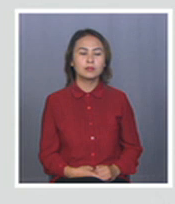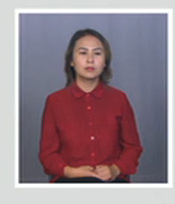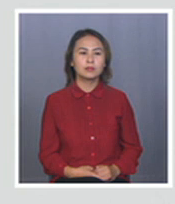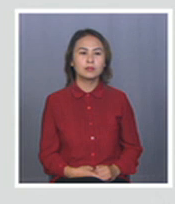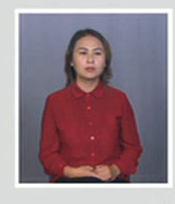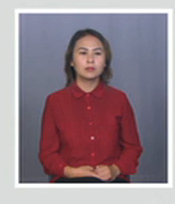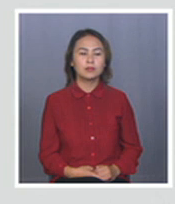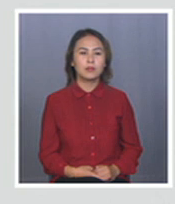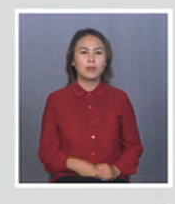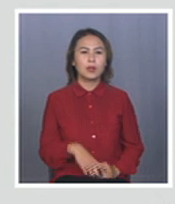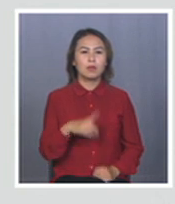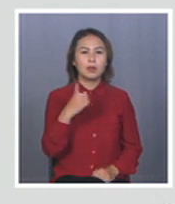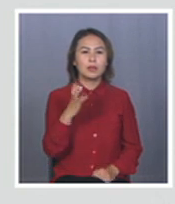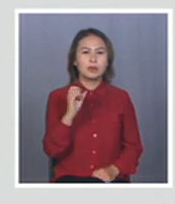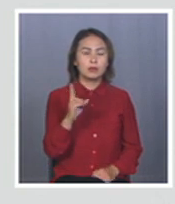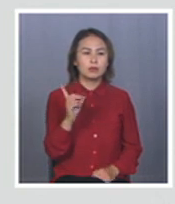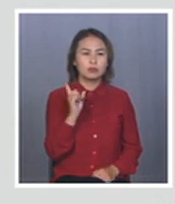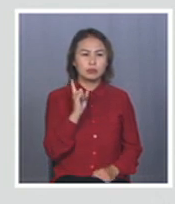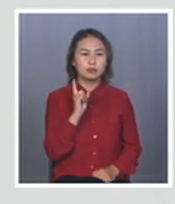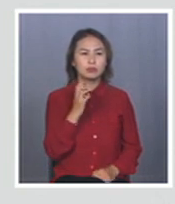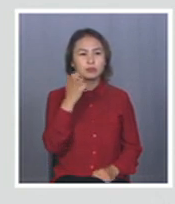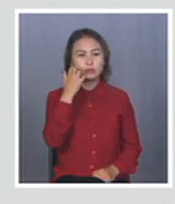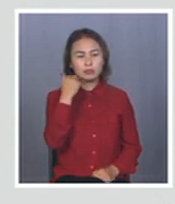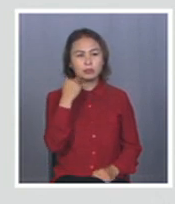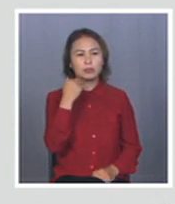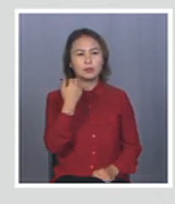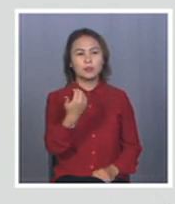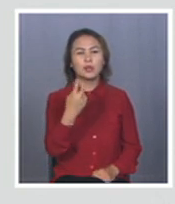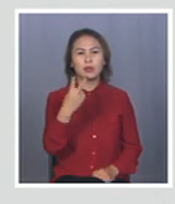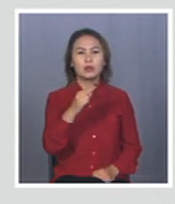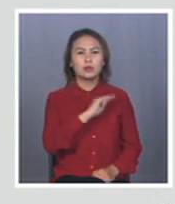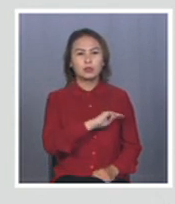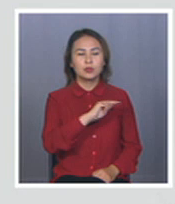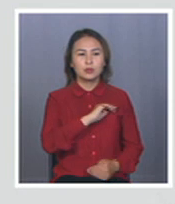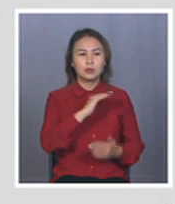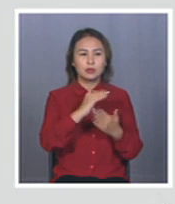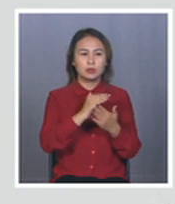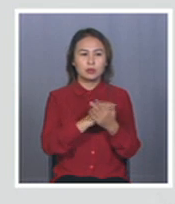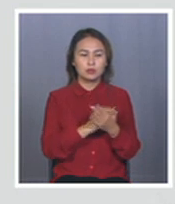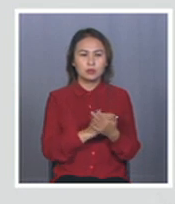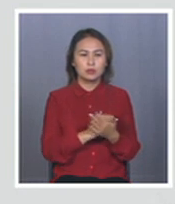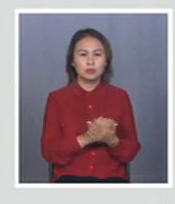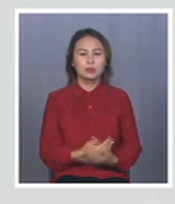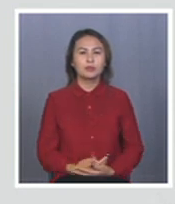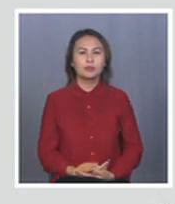Бір секунд күту арқылы екі жұмысты кідіріс жасаймыз арасына.